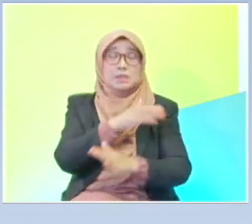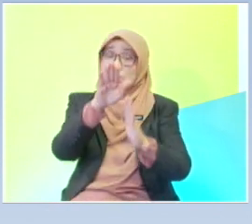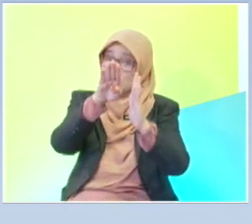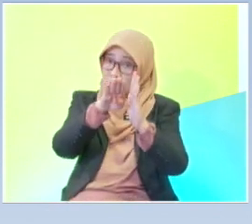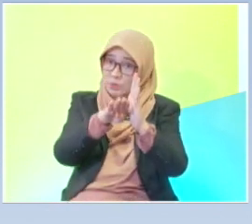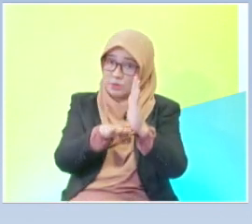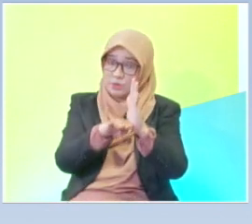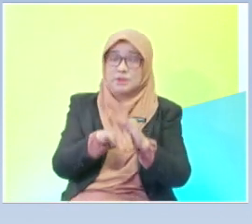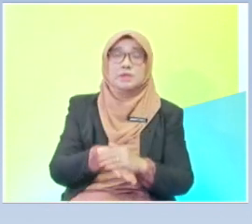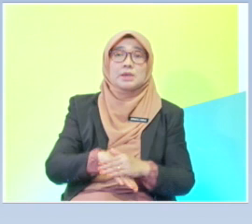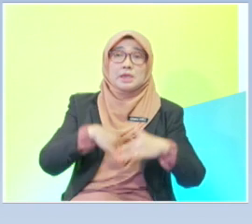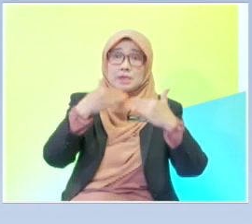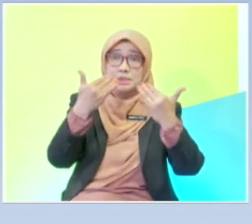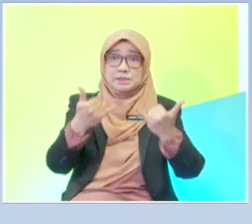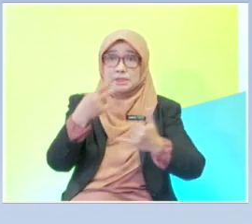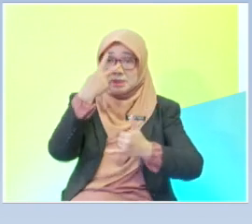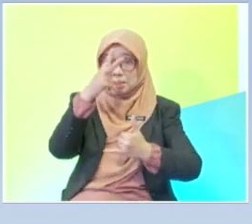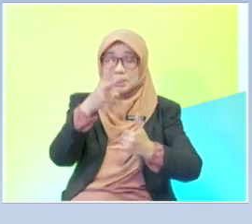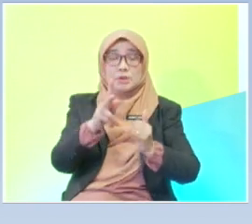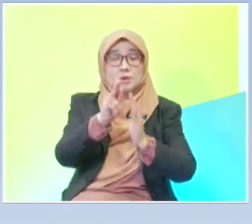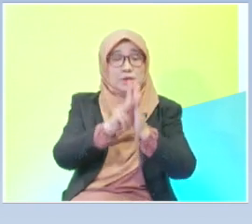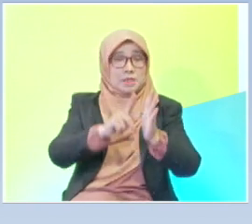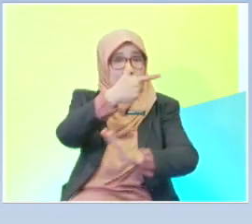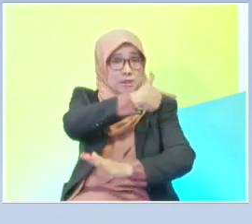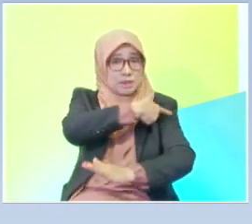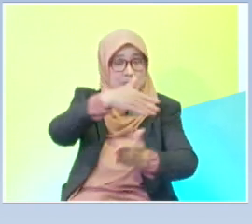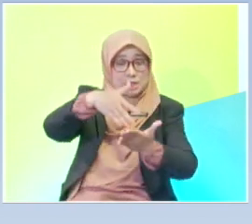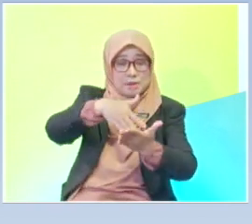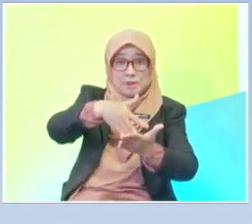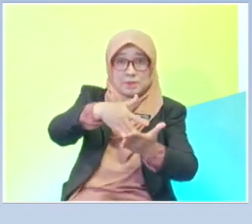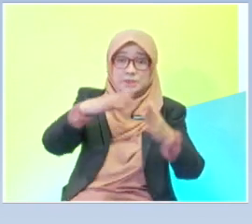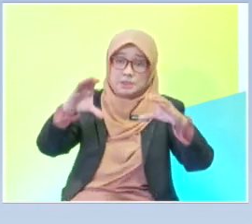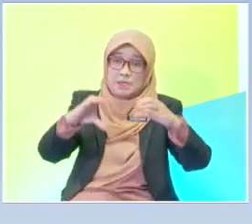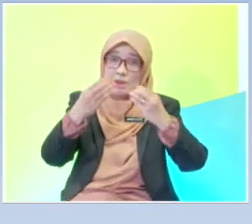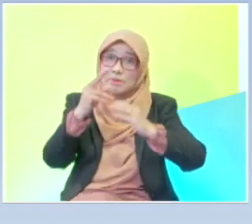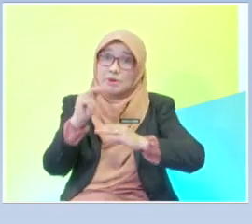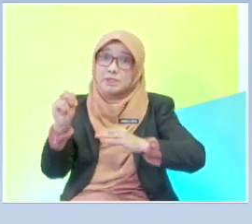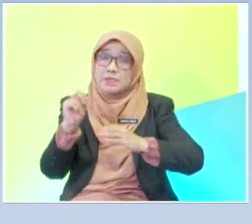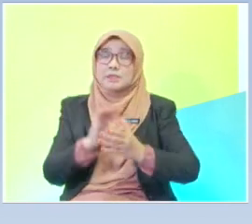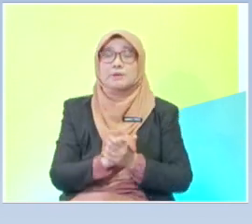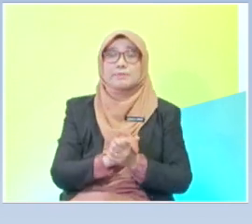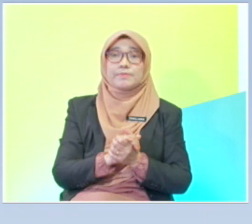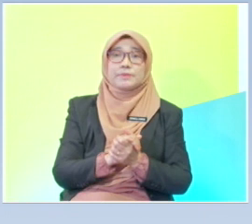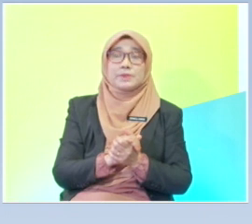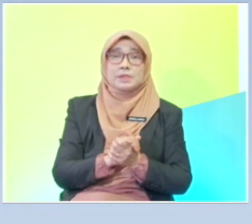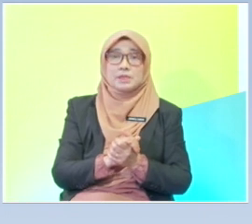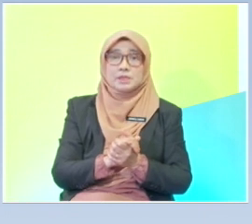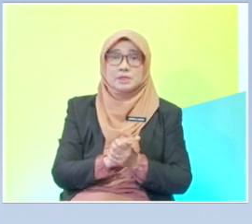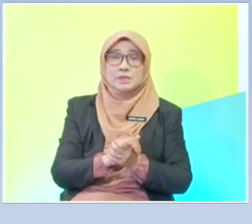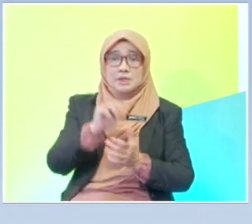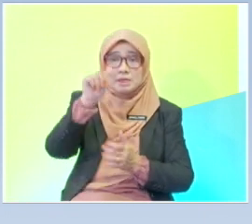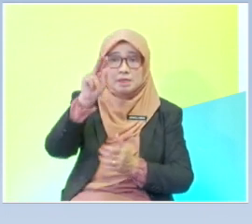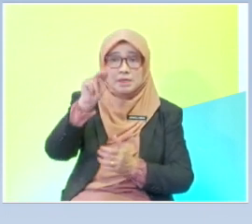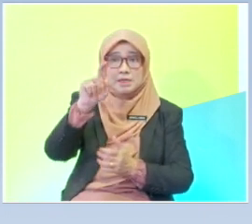baik. Kita lihat pula keimunan pasif buatan. Okey, buatan ya. Okey, terhasil apabila